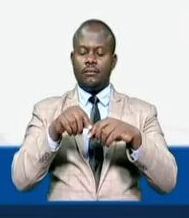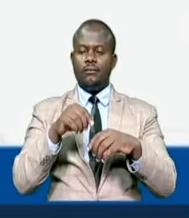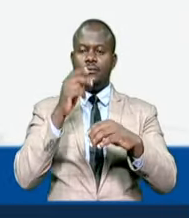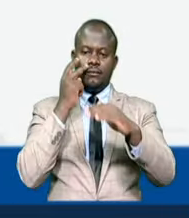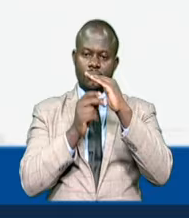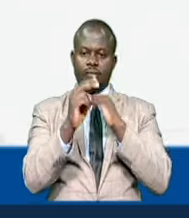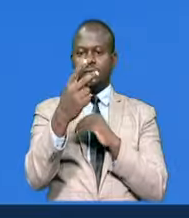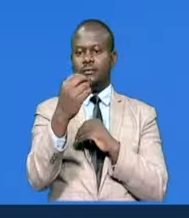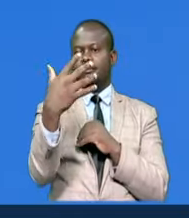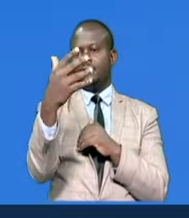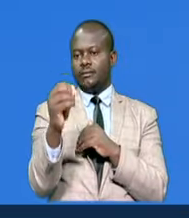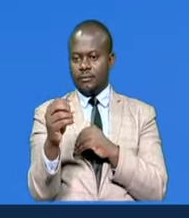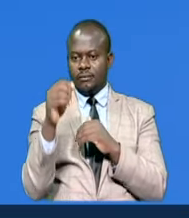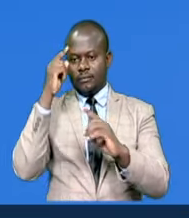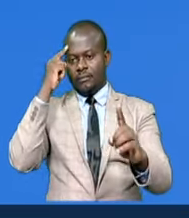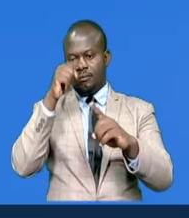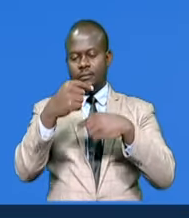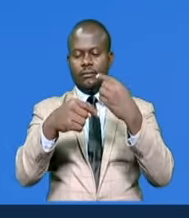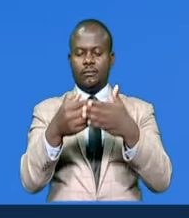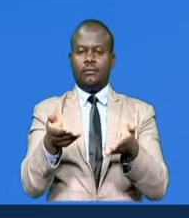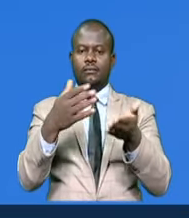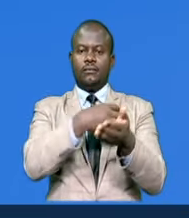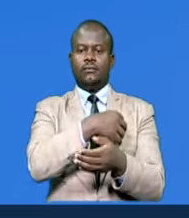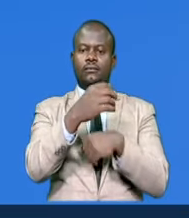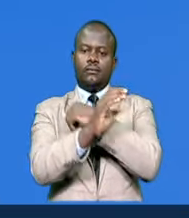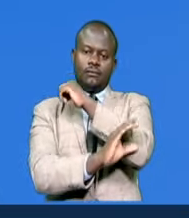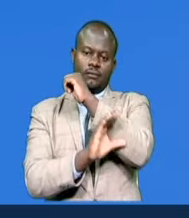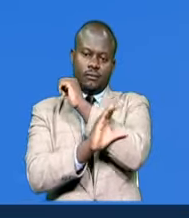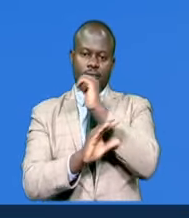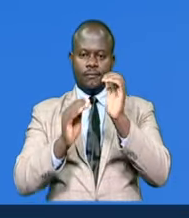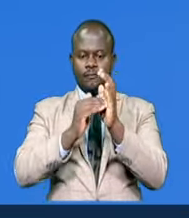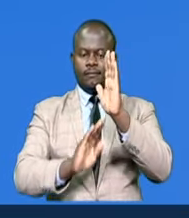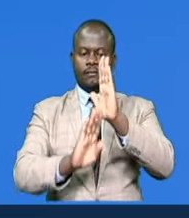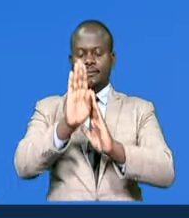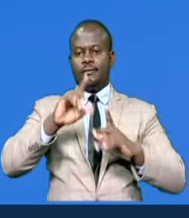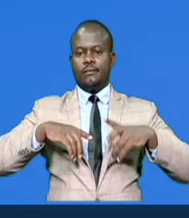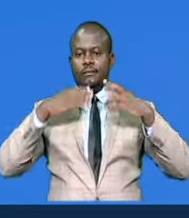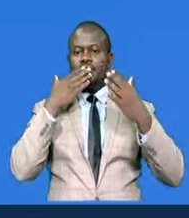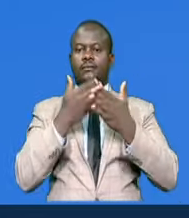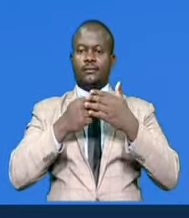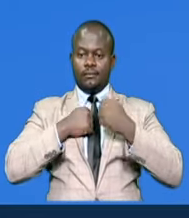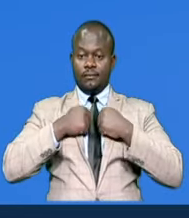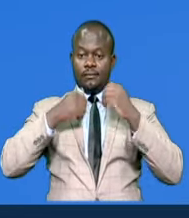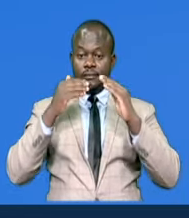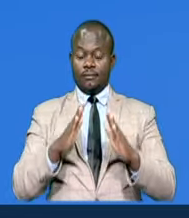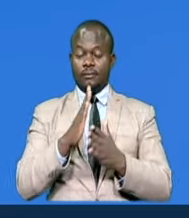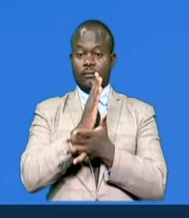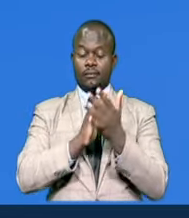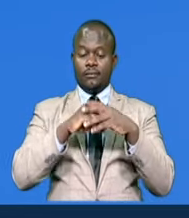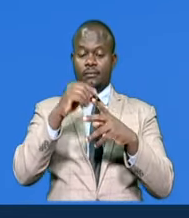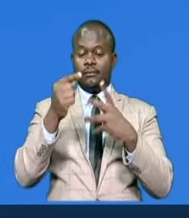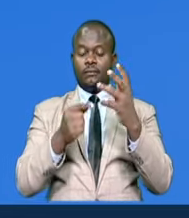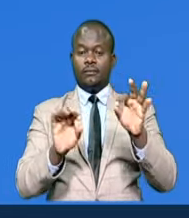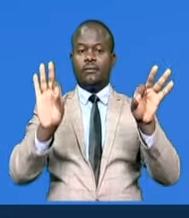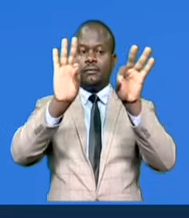2050 kigamije gukomeza kuzamura ubukungu bw'igihugu no guteza imbere imibereho myiza y'abanyarwanda, bimwe